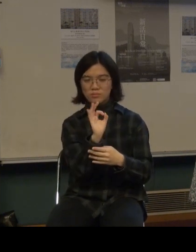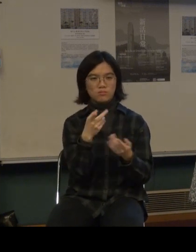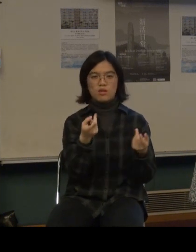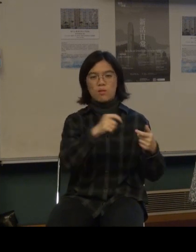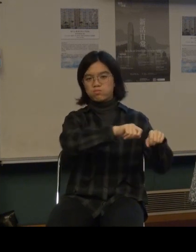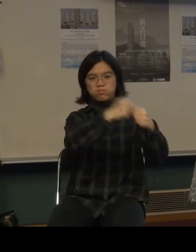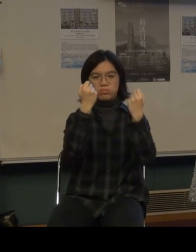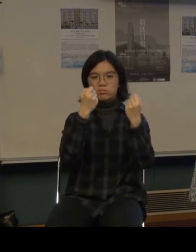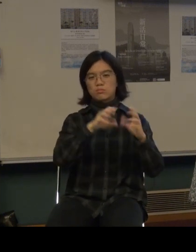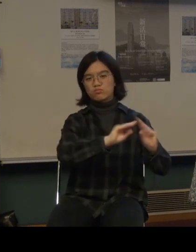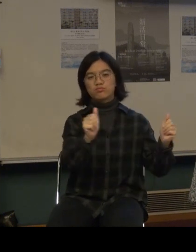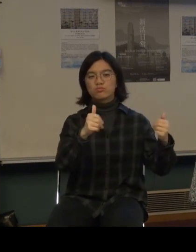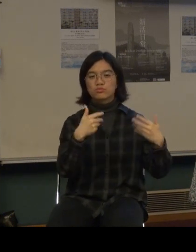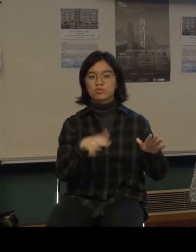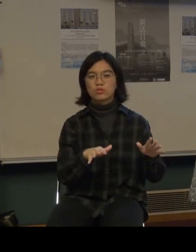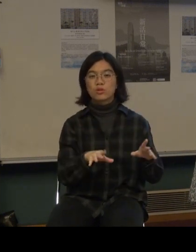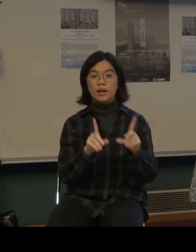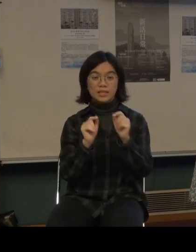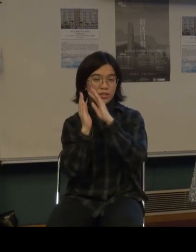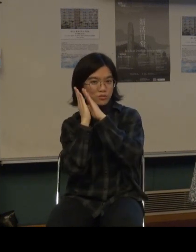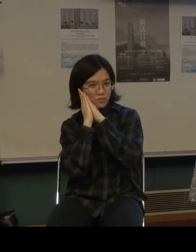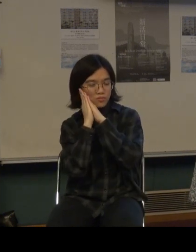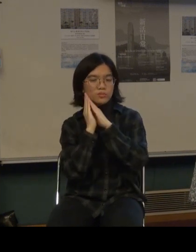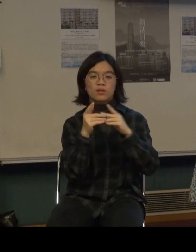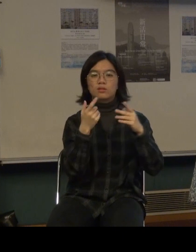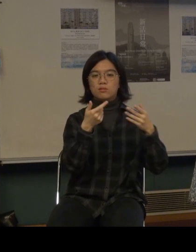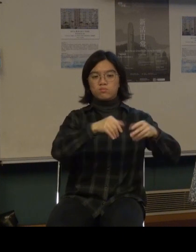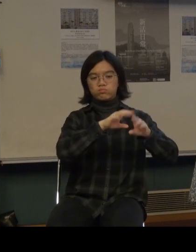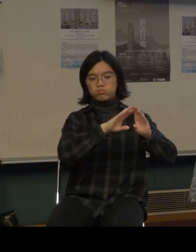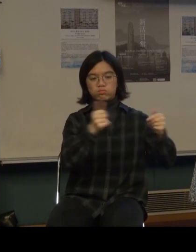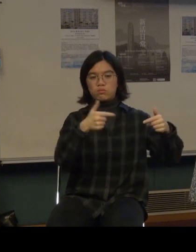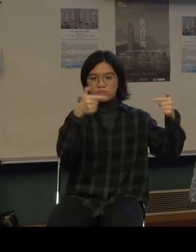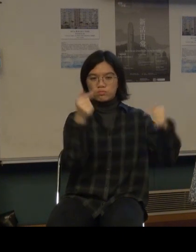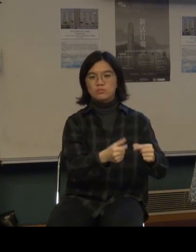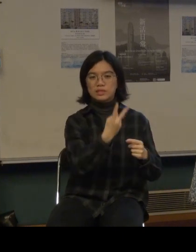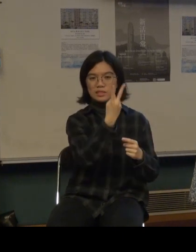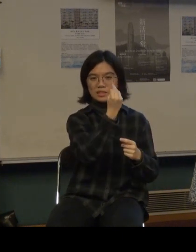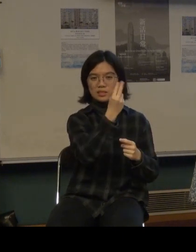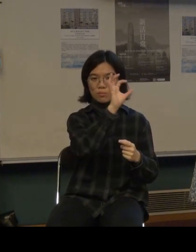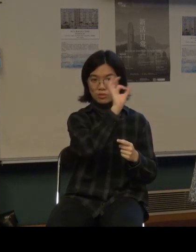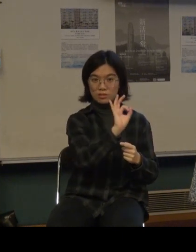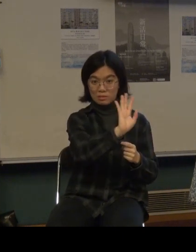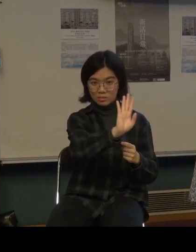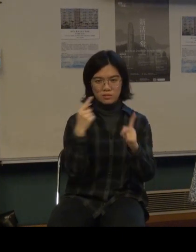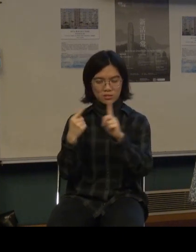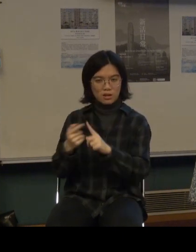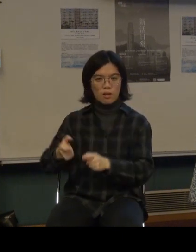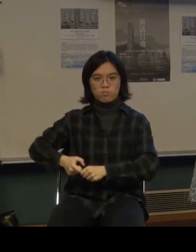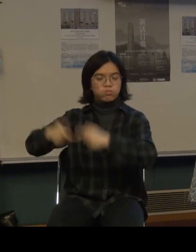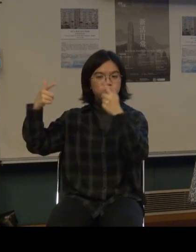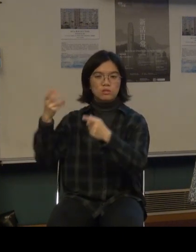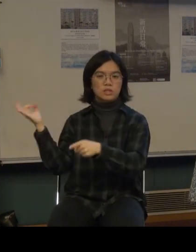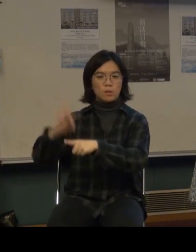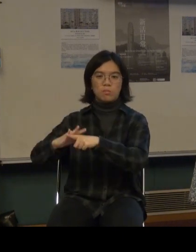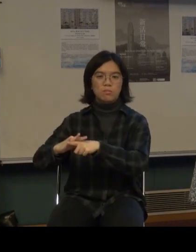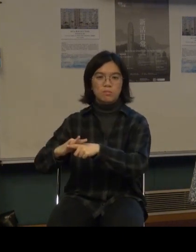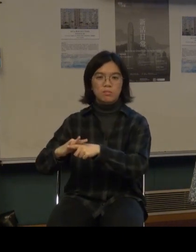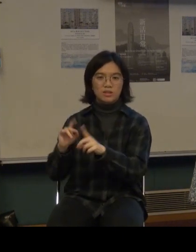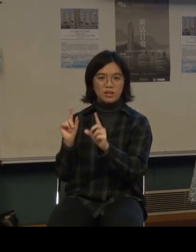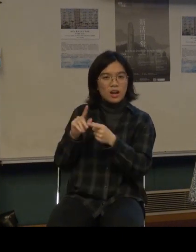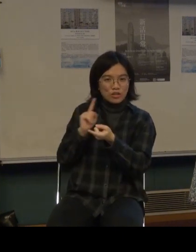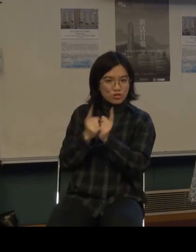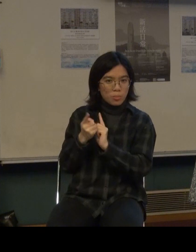身已經係少了20%啦，而人口咧就大幅增長。咁所以當時香港嘅住宅係非常之唔夠。戰前